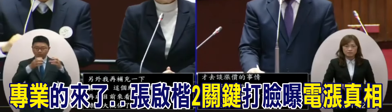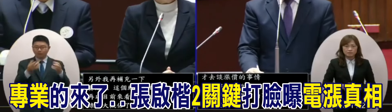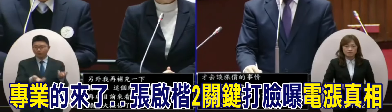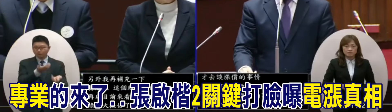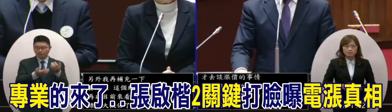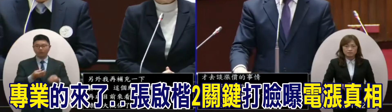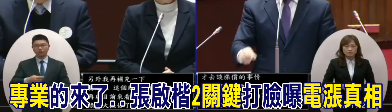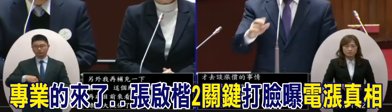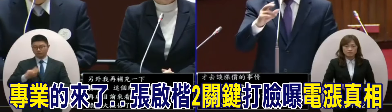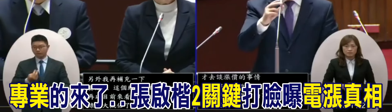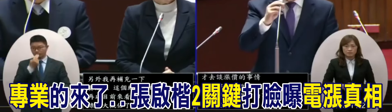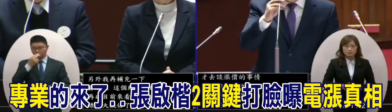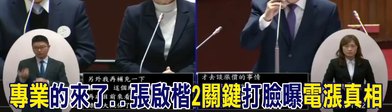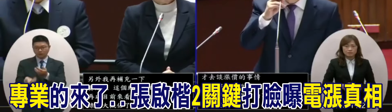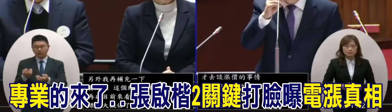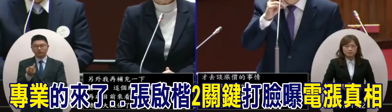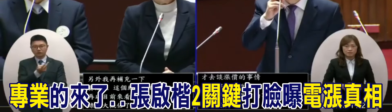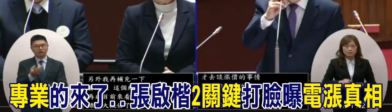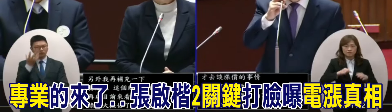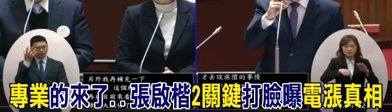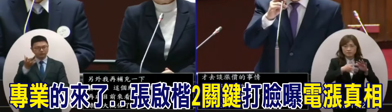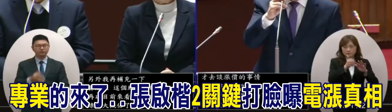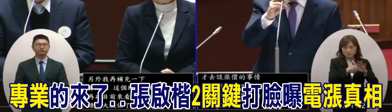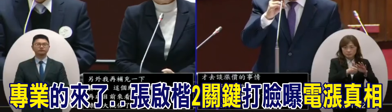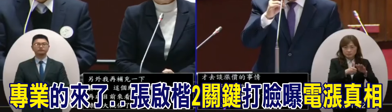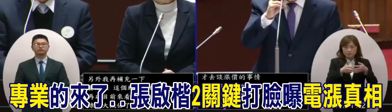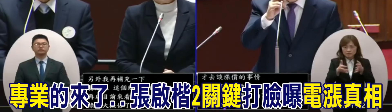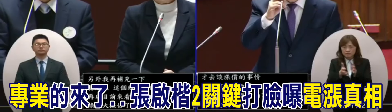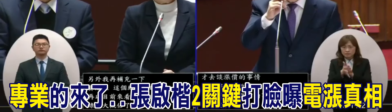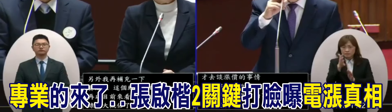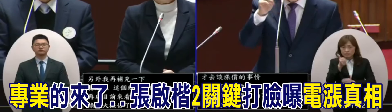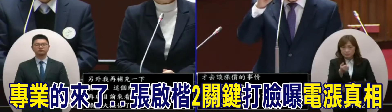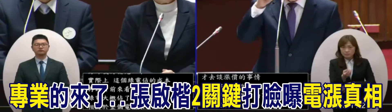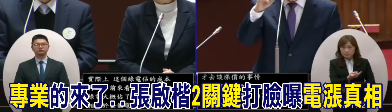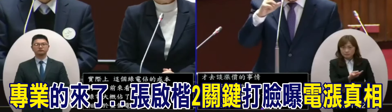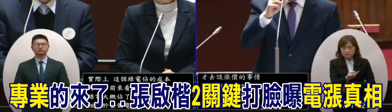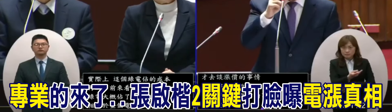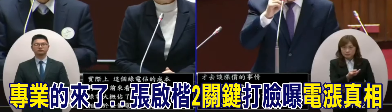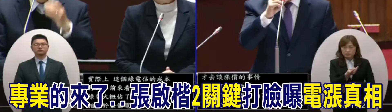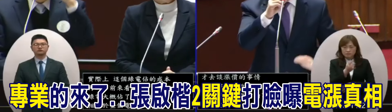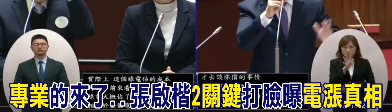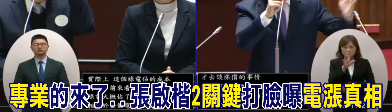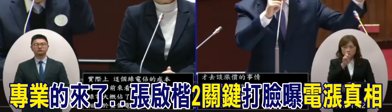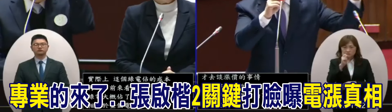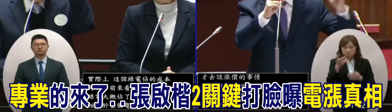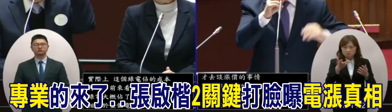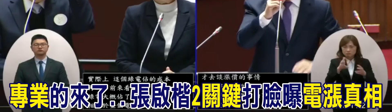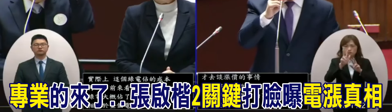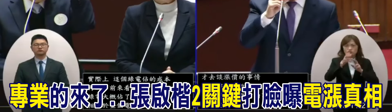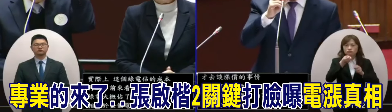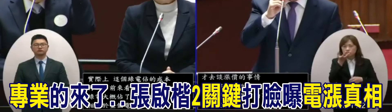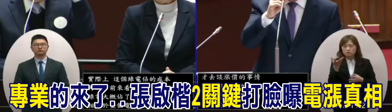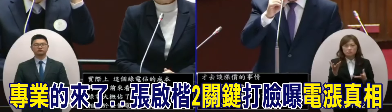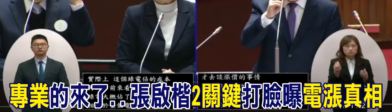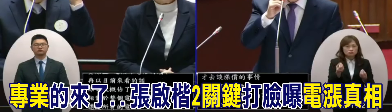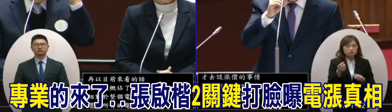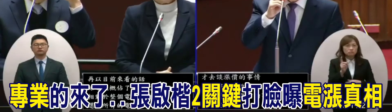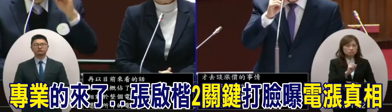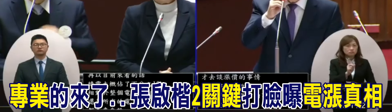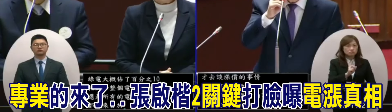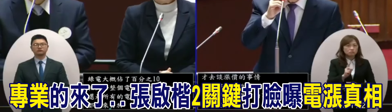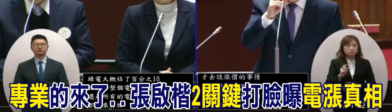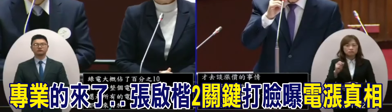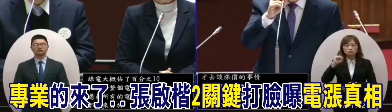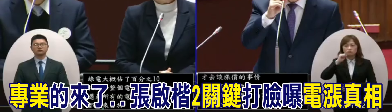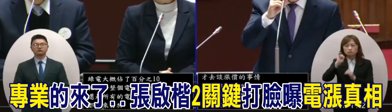比较多。这个我要跟委员报告一下。 院长跟部长，你们有一个真相没有跟我们全民讲哦，没有跟我们台湾